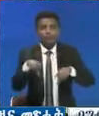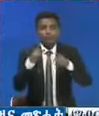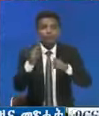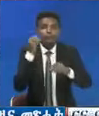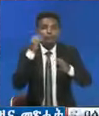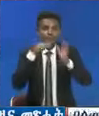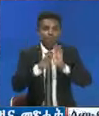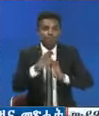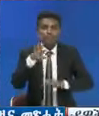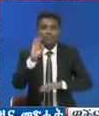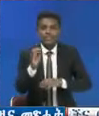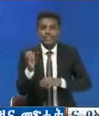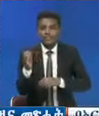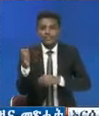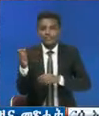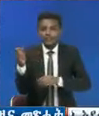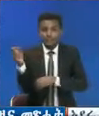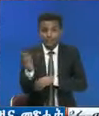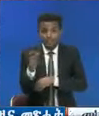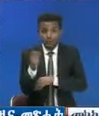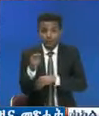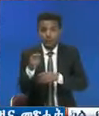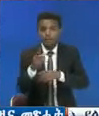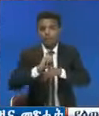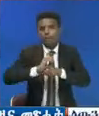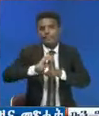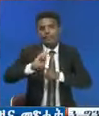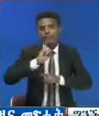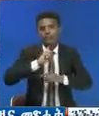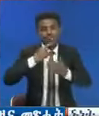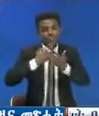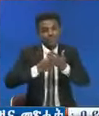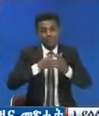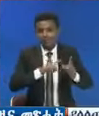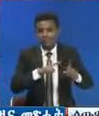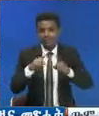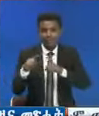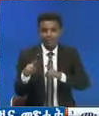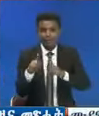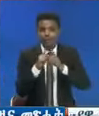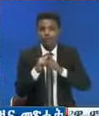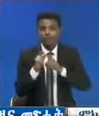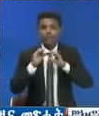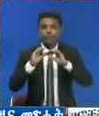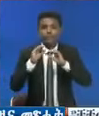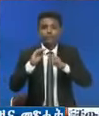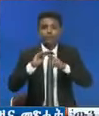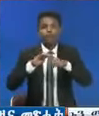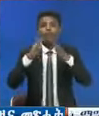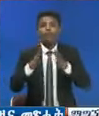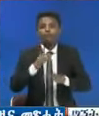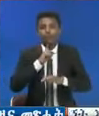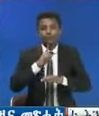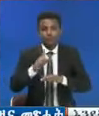ይገኛል። እህሎች የሚዘሩ በመስመር ነው አብዛኛው። እነሱ መስመርን የሚያስተምሩ ግብርና ባለሙያ ነው። ያው ከጎናችን ካርሶ አደሩ ጋር እንዳሉ ነው እኛም